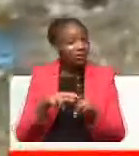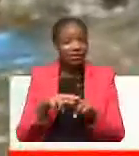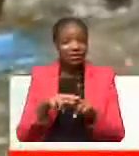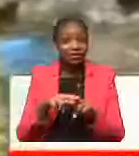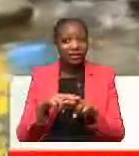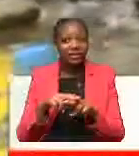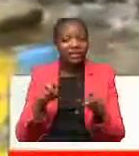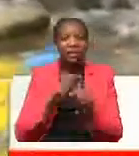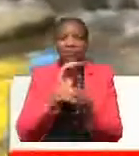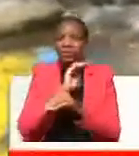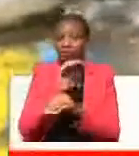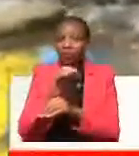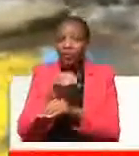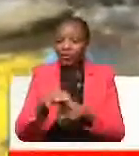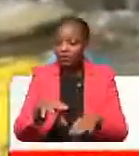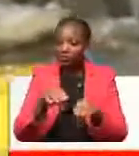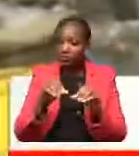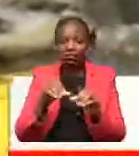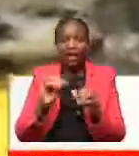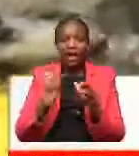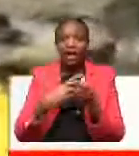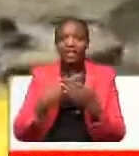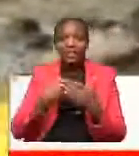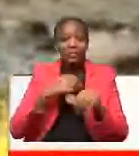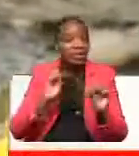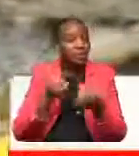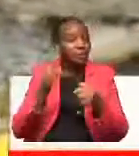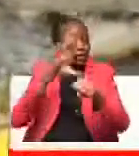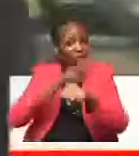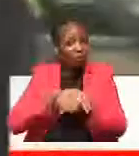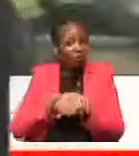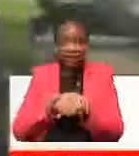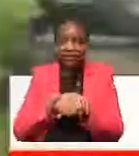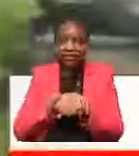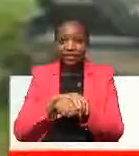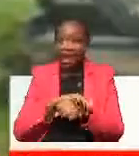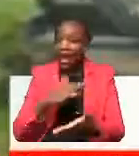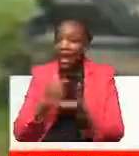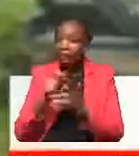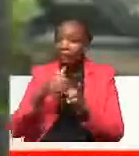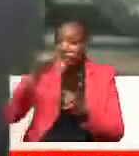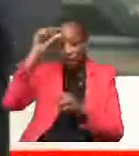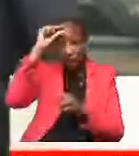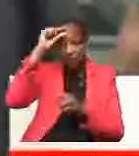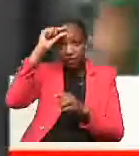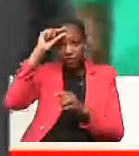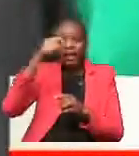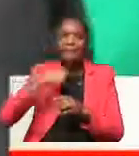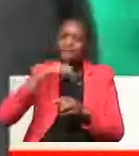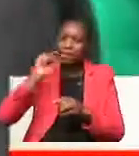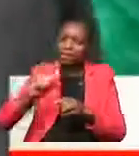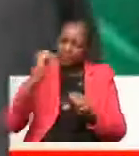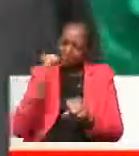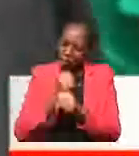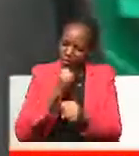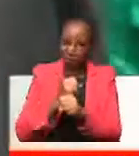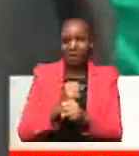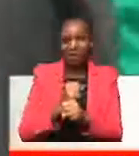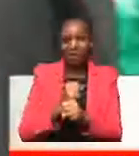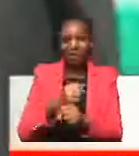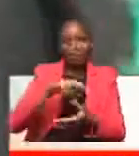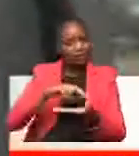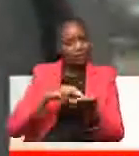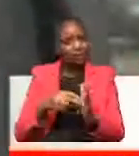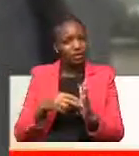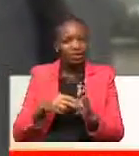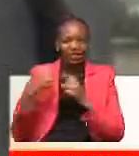unga kwangu. Mama angu apezi pewa unga akiwa at age 92 na mimi nipewa unga at my age. So kuna uzito of a kind.